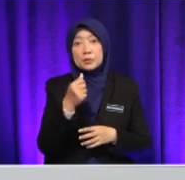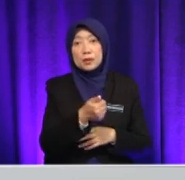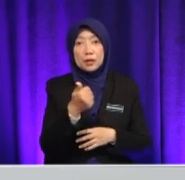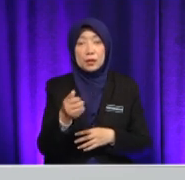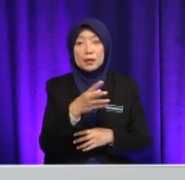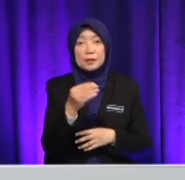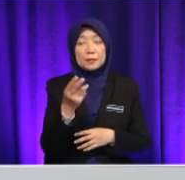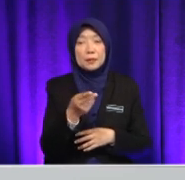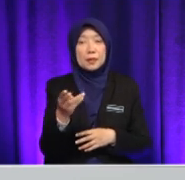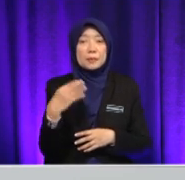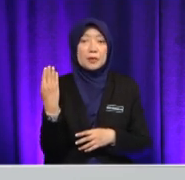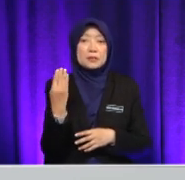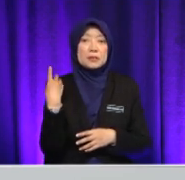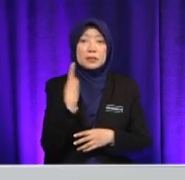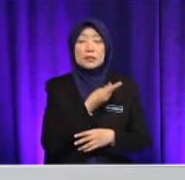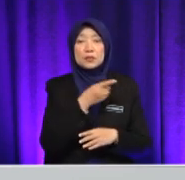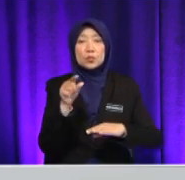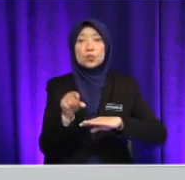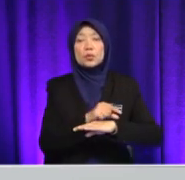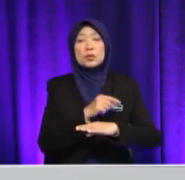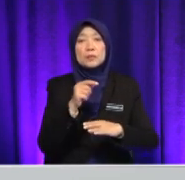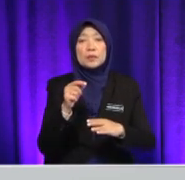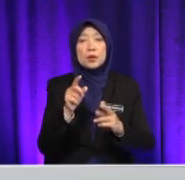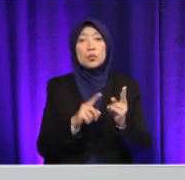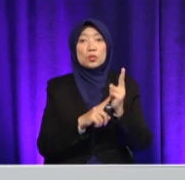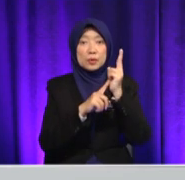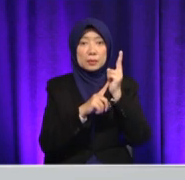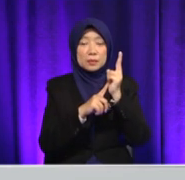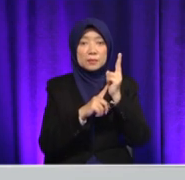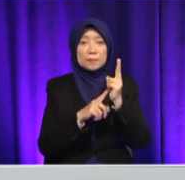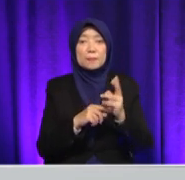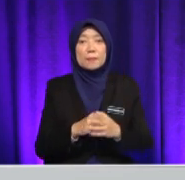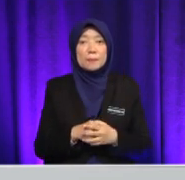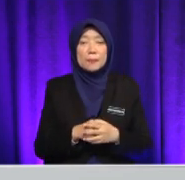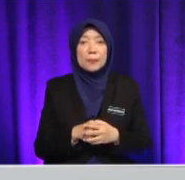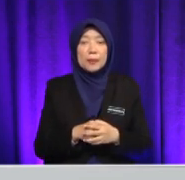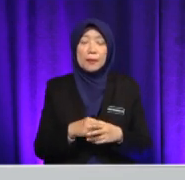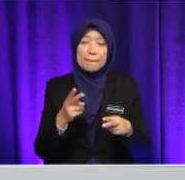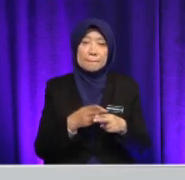biasa kita gunakan alat tanya utama untuk papa tanda Lari adalah